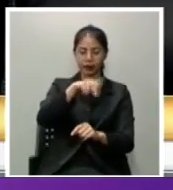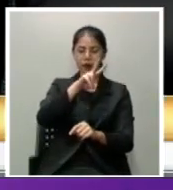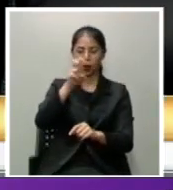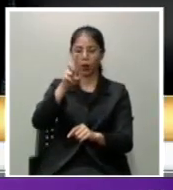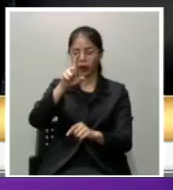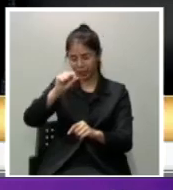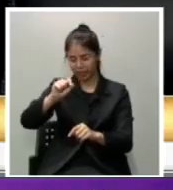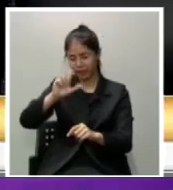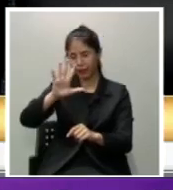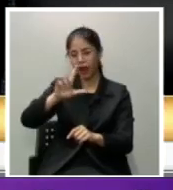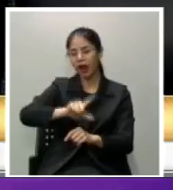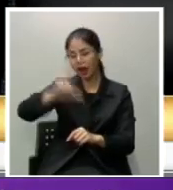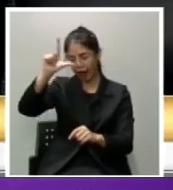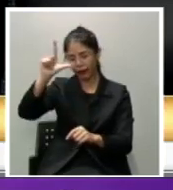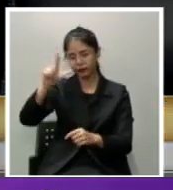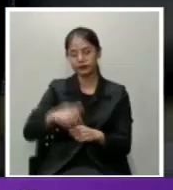บาท